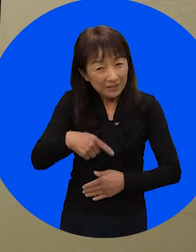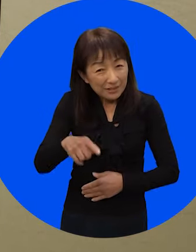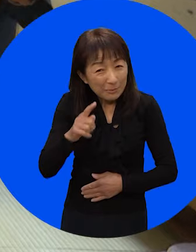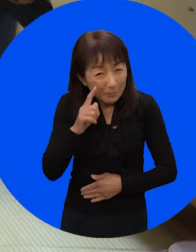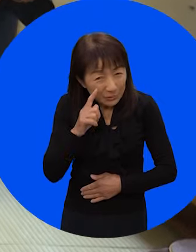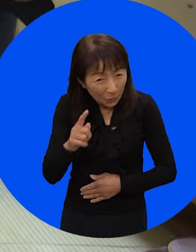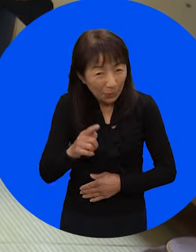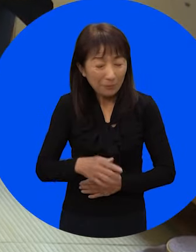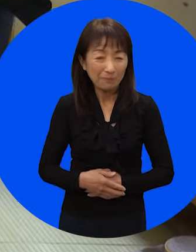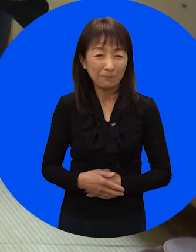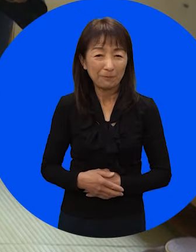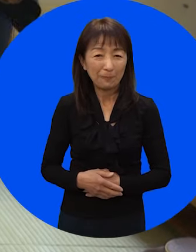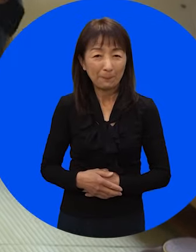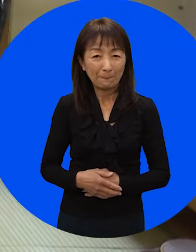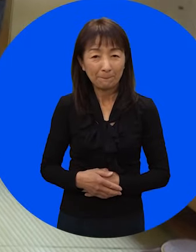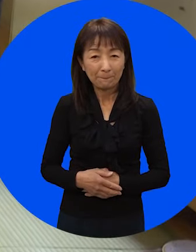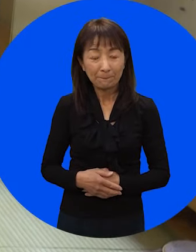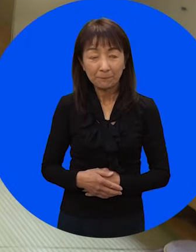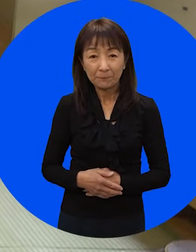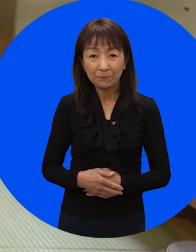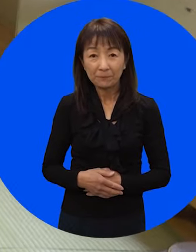う。